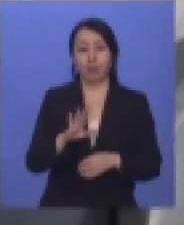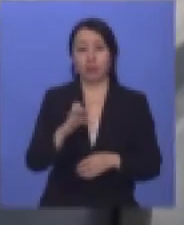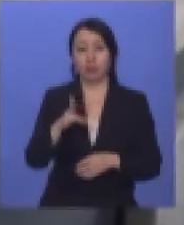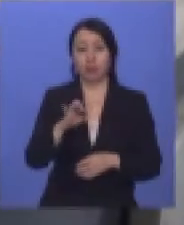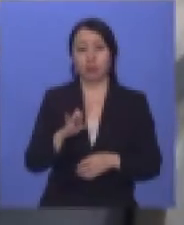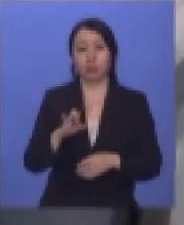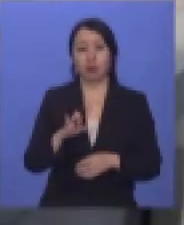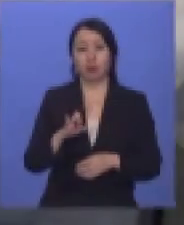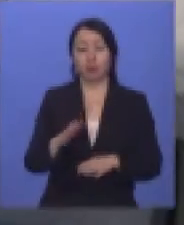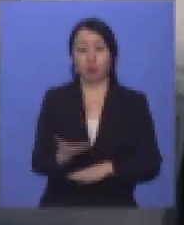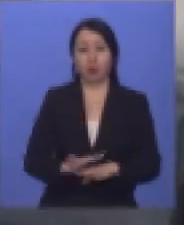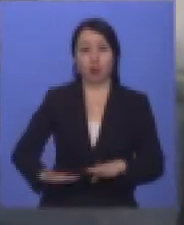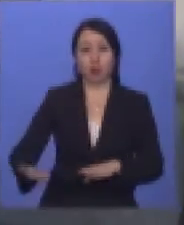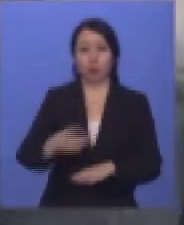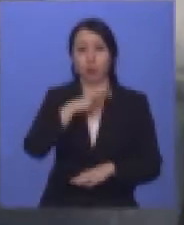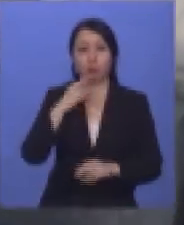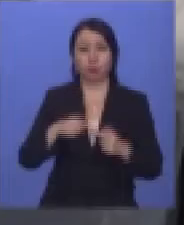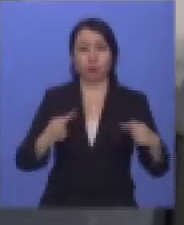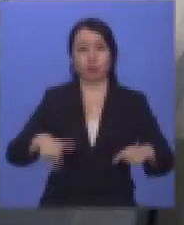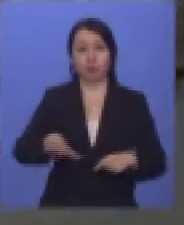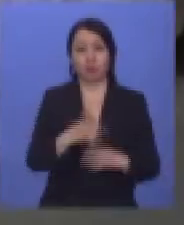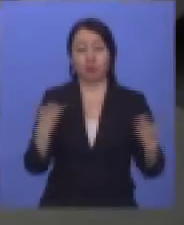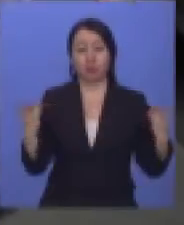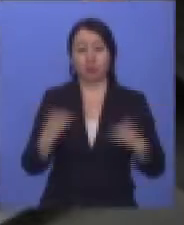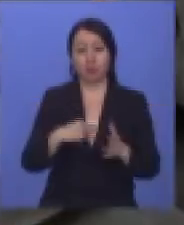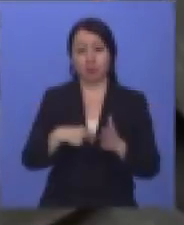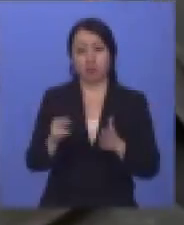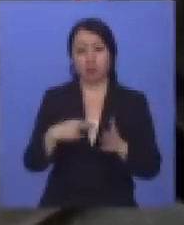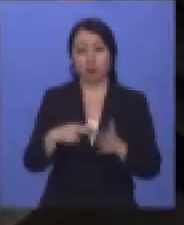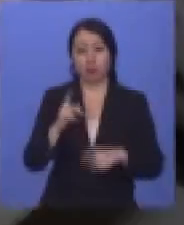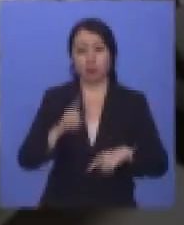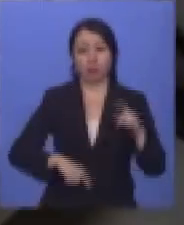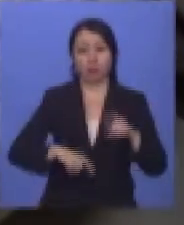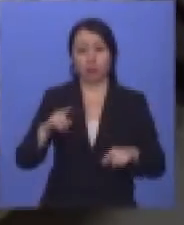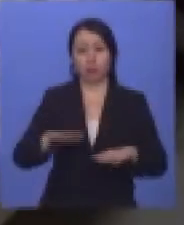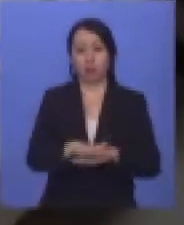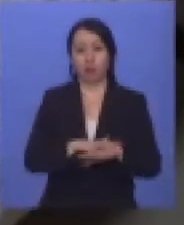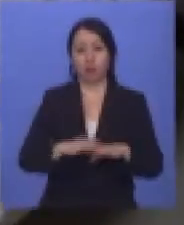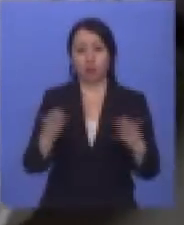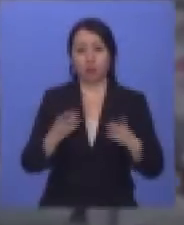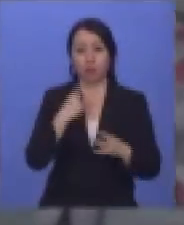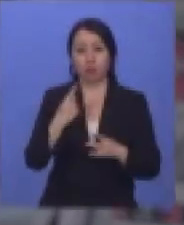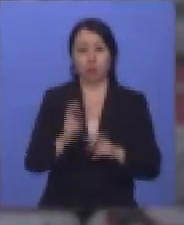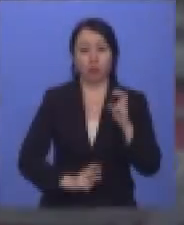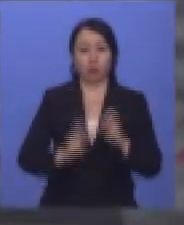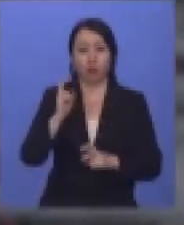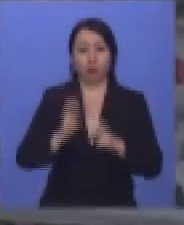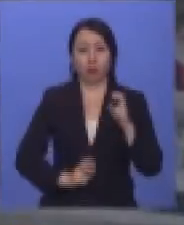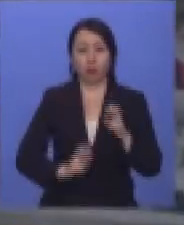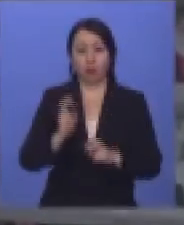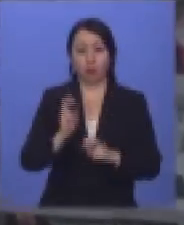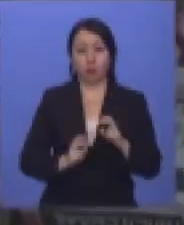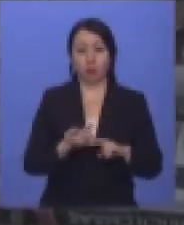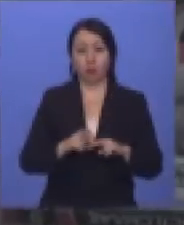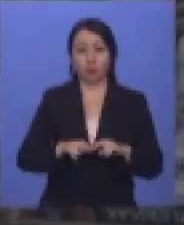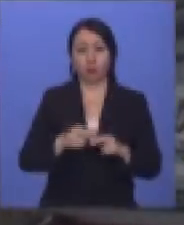смеси, наливные полы и многое другое. Все необходимые материалы закупаются на отечественном рынке. Стоит сказать, что предприятие конкурентоспособное,